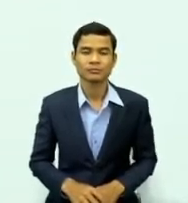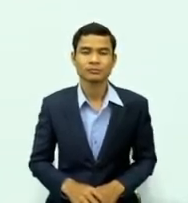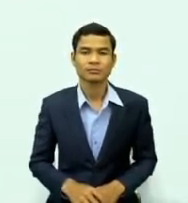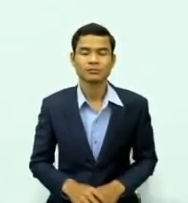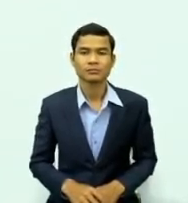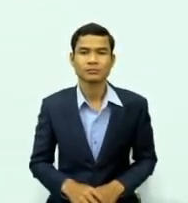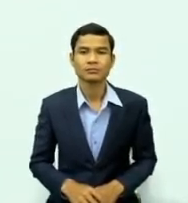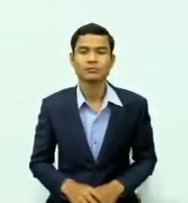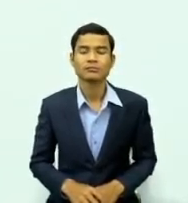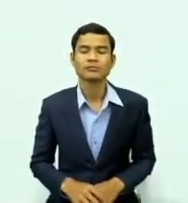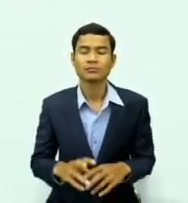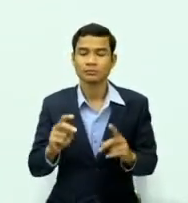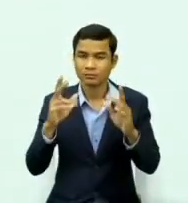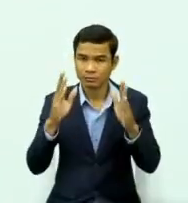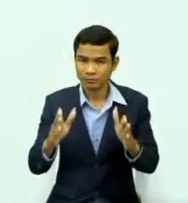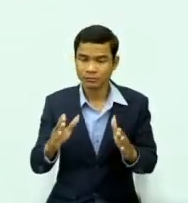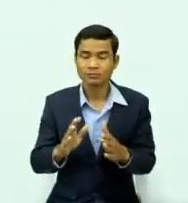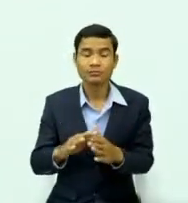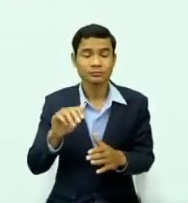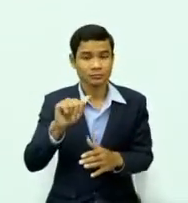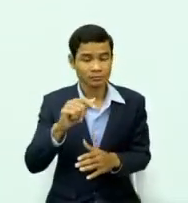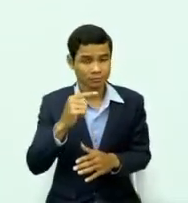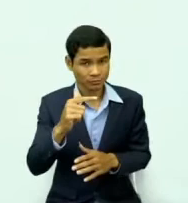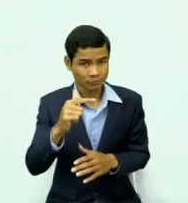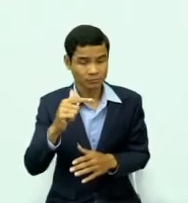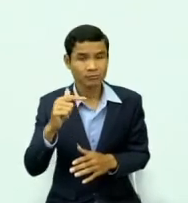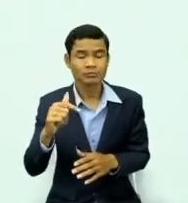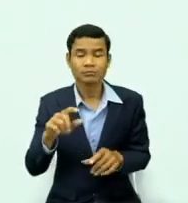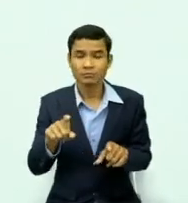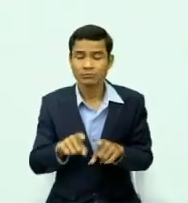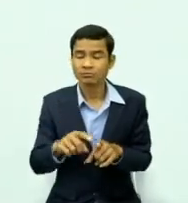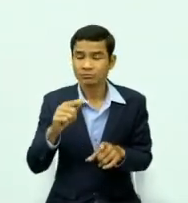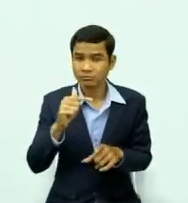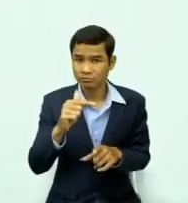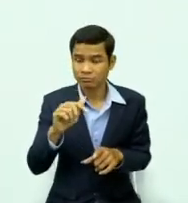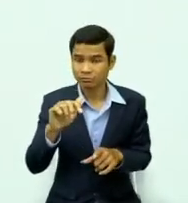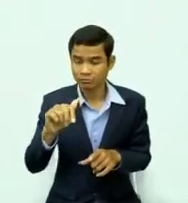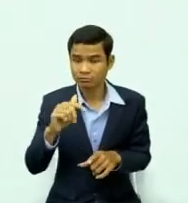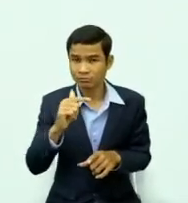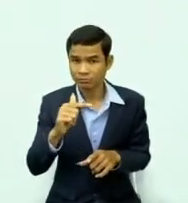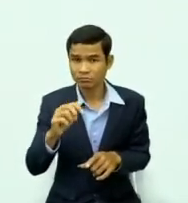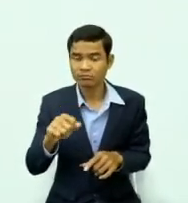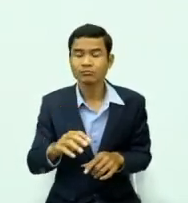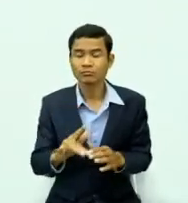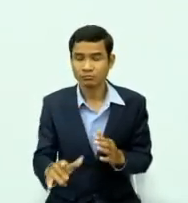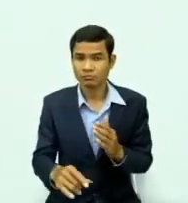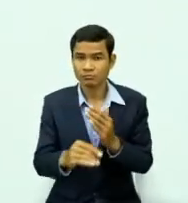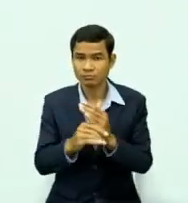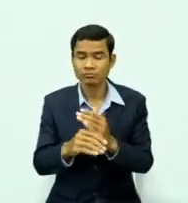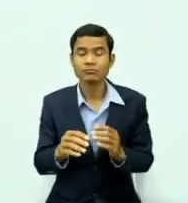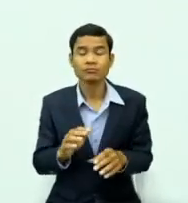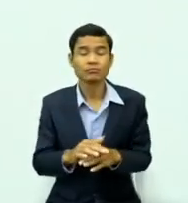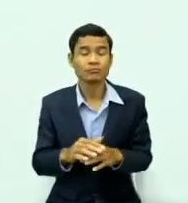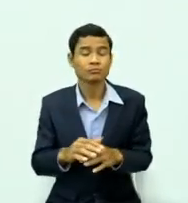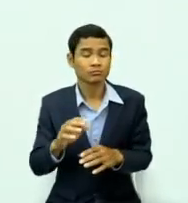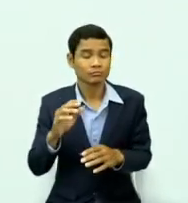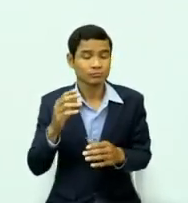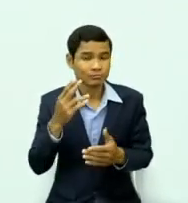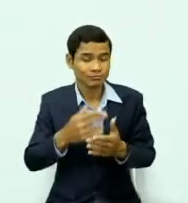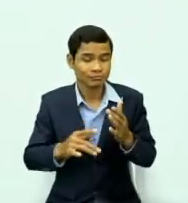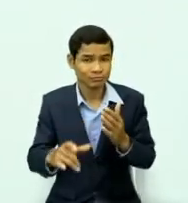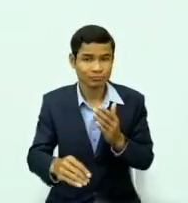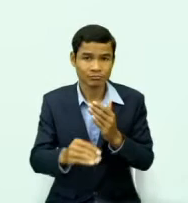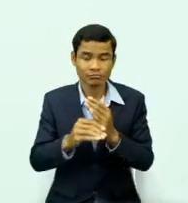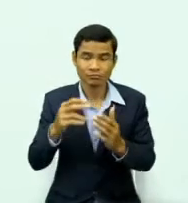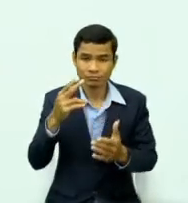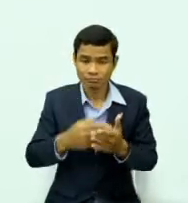cha được chân nét cứ ban ngơ ngơ được khả ní cha mình mến sọc so cu tê ta tự dưỡng miên thèm cha con mơ ta nè kêu thèm sở